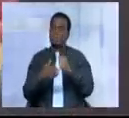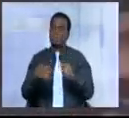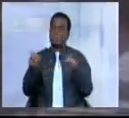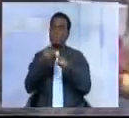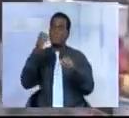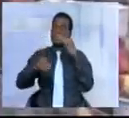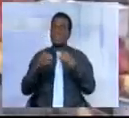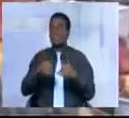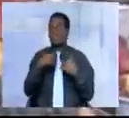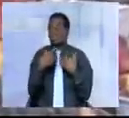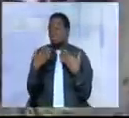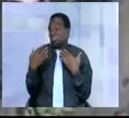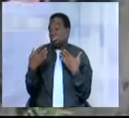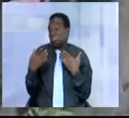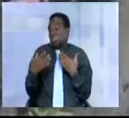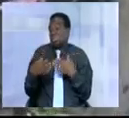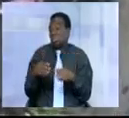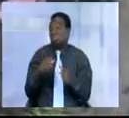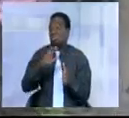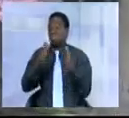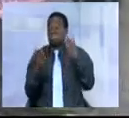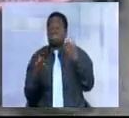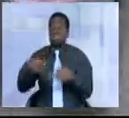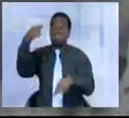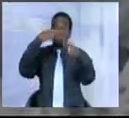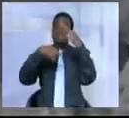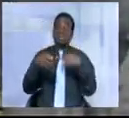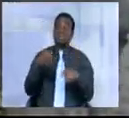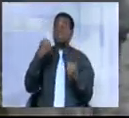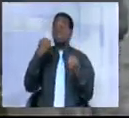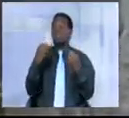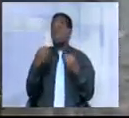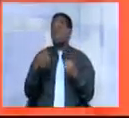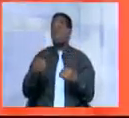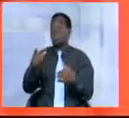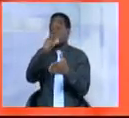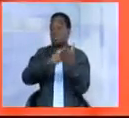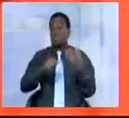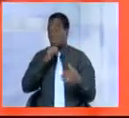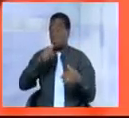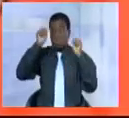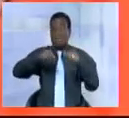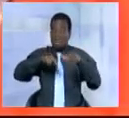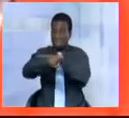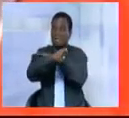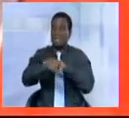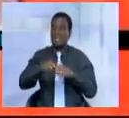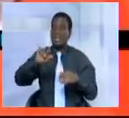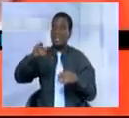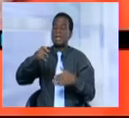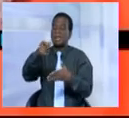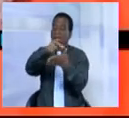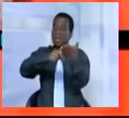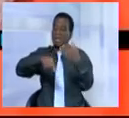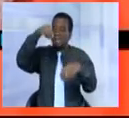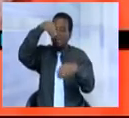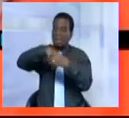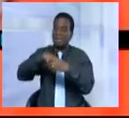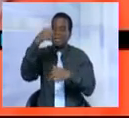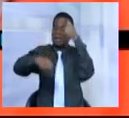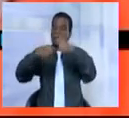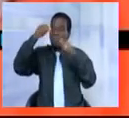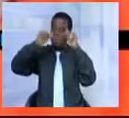ville affiche un semblant de retour à la normale, beaucoup de quartiers restent inaccessibles. Il y a bien sûr des quartiers dans lesquels nous ne